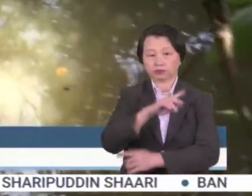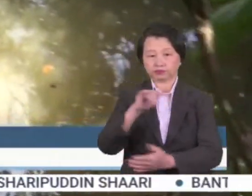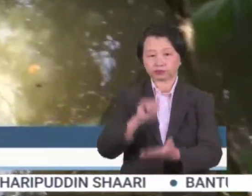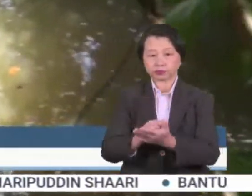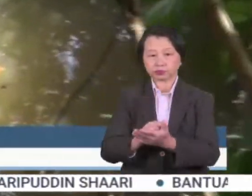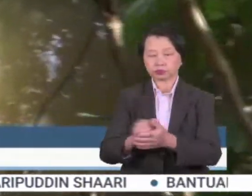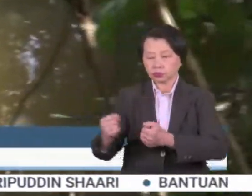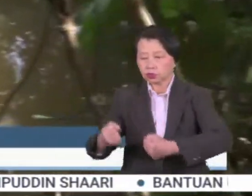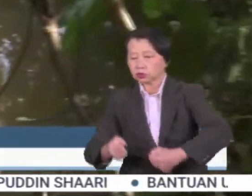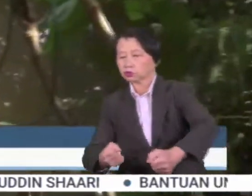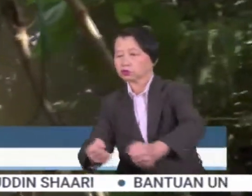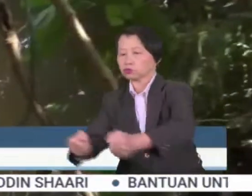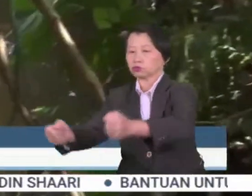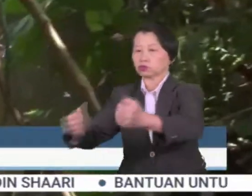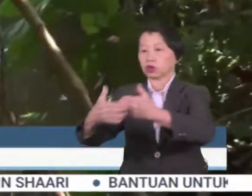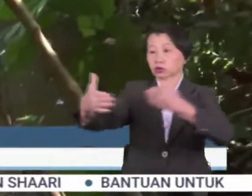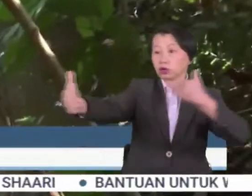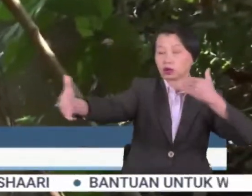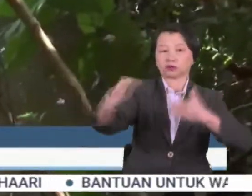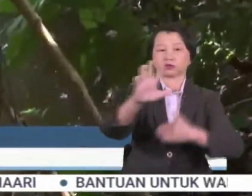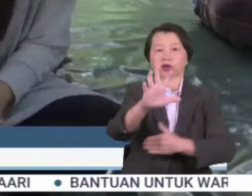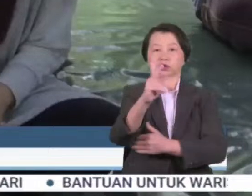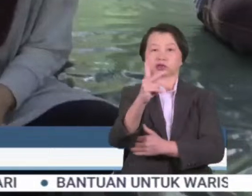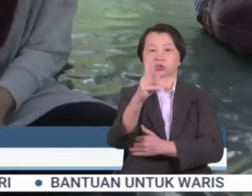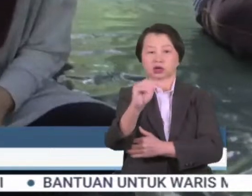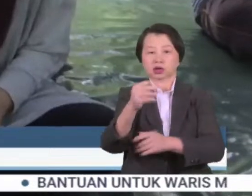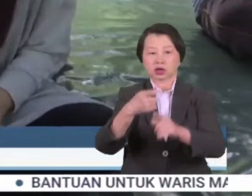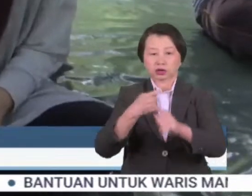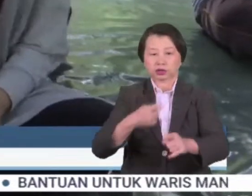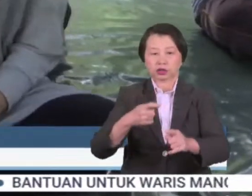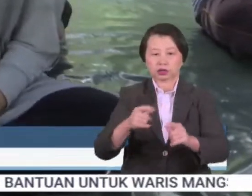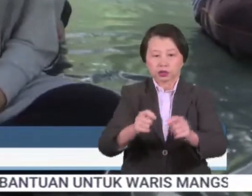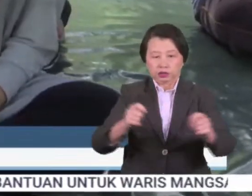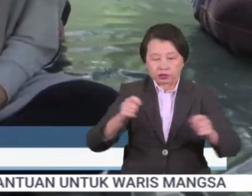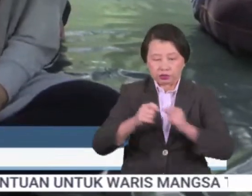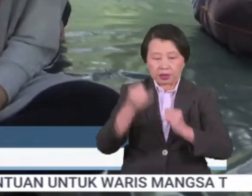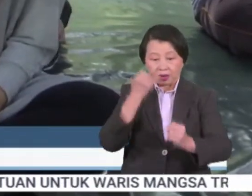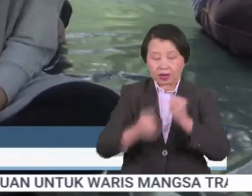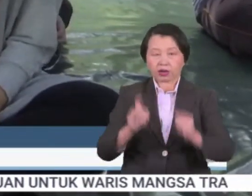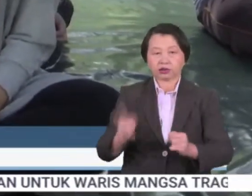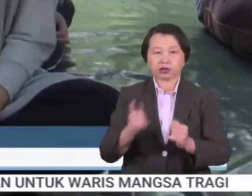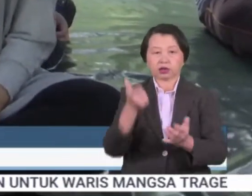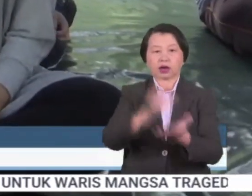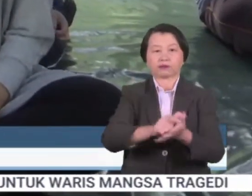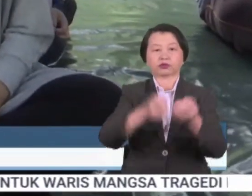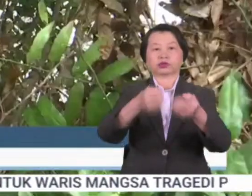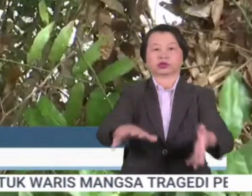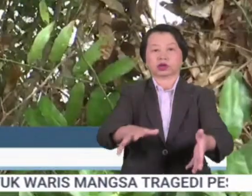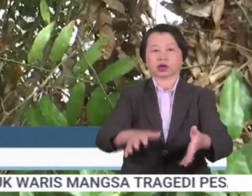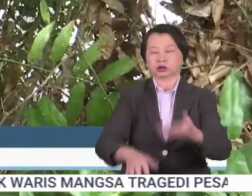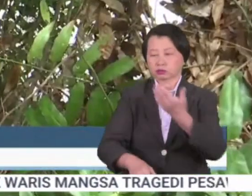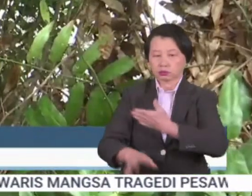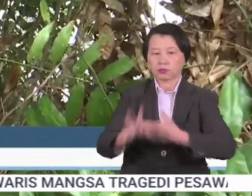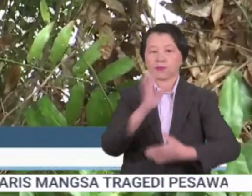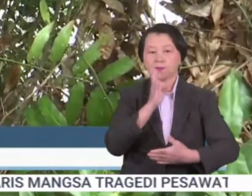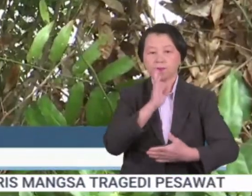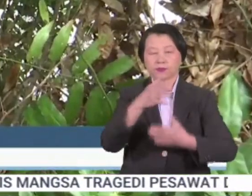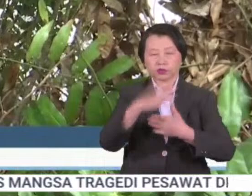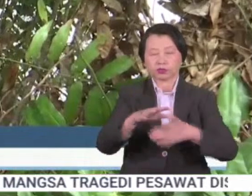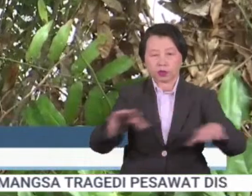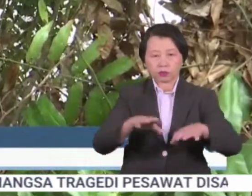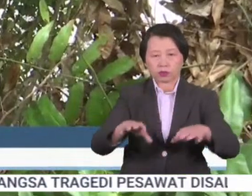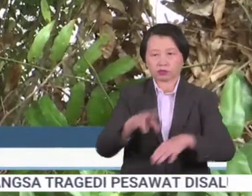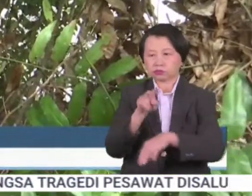pencarian di sungai diperluas sejauh 5 km dari lokasi terakhir mangsa dilaporkan hilang beliau menyatakan demikian selepas